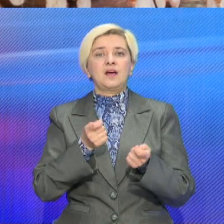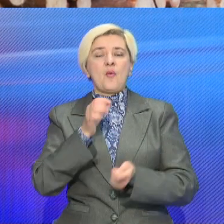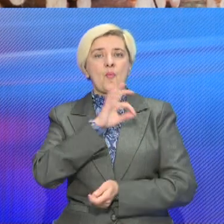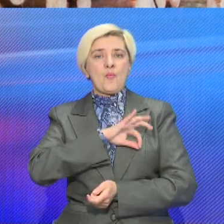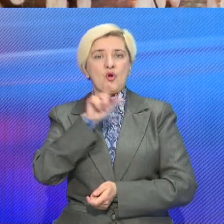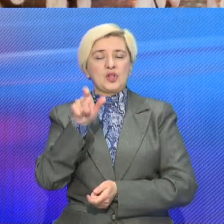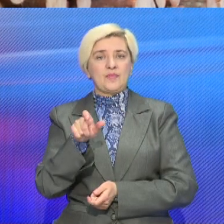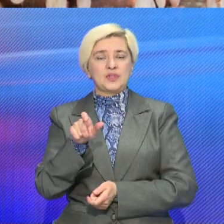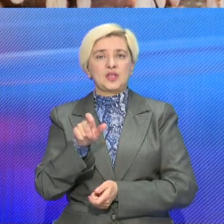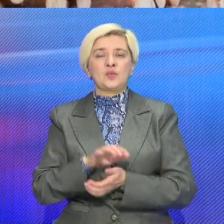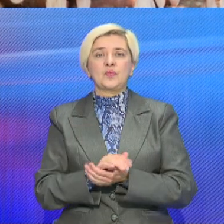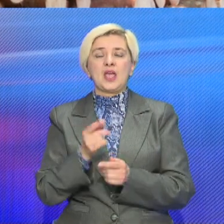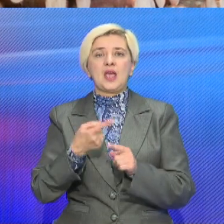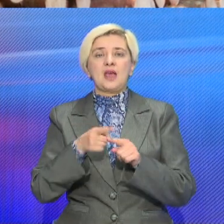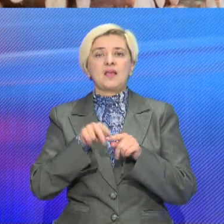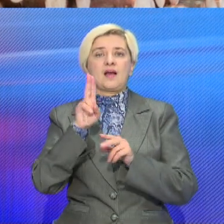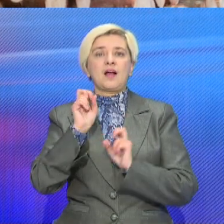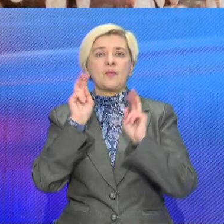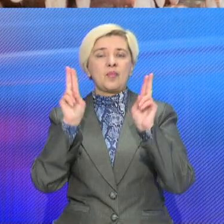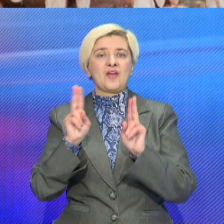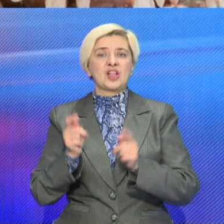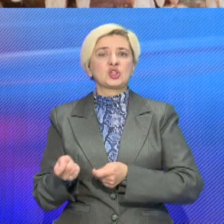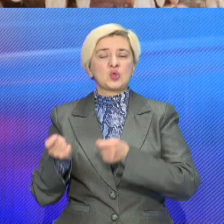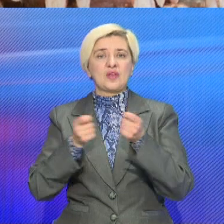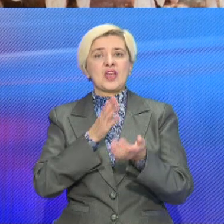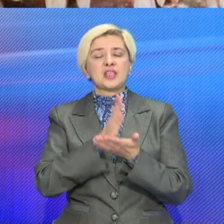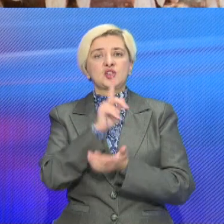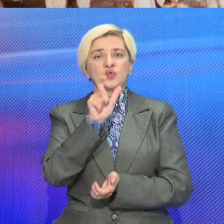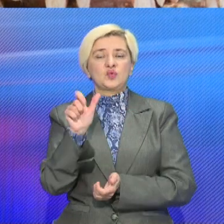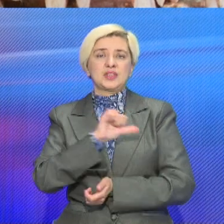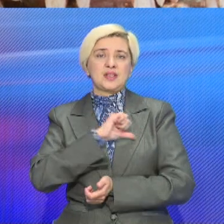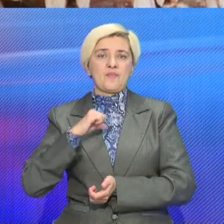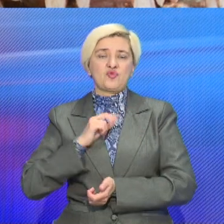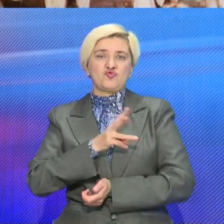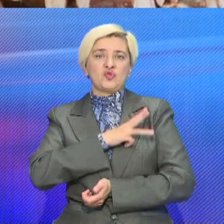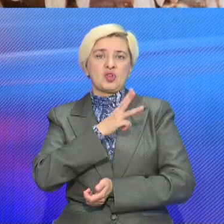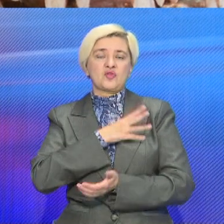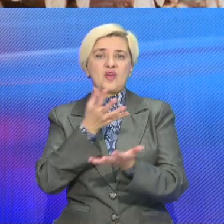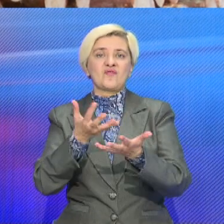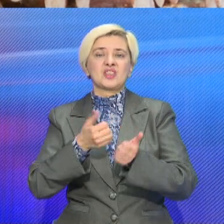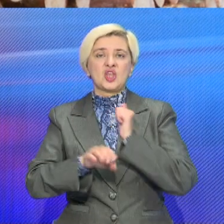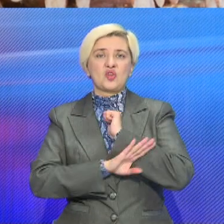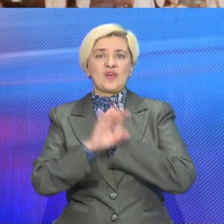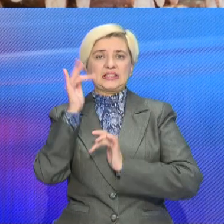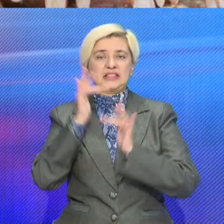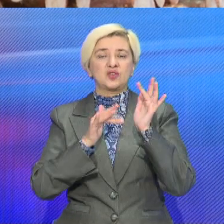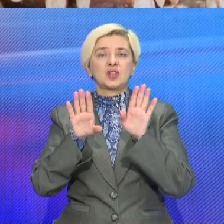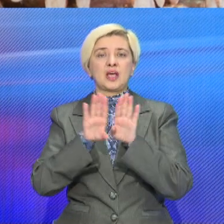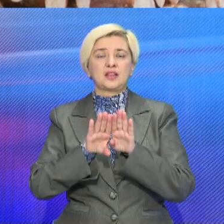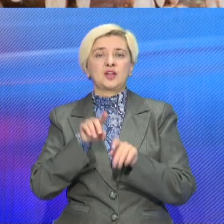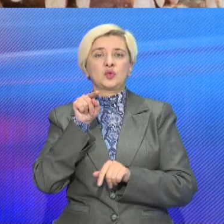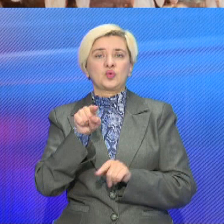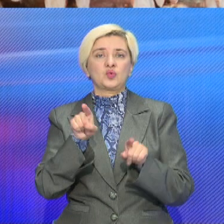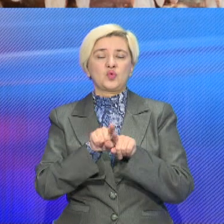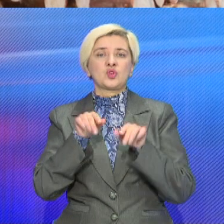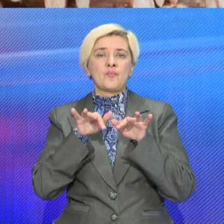потребителю. Ну, это, как правило, с доставкой. Если люди сами желают взять дрова из лесу, ну, тогда тут тоже